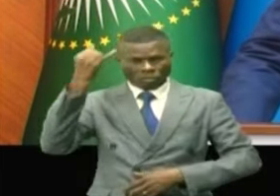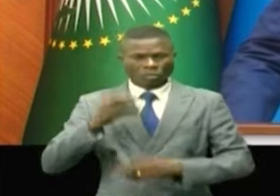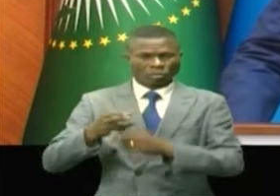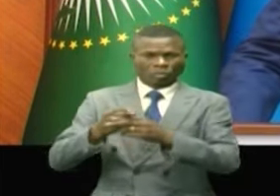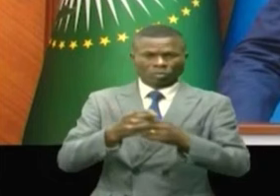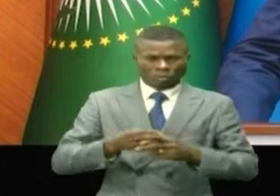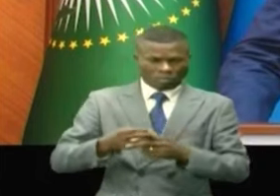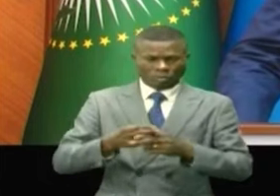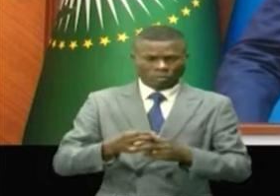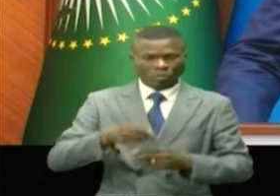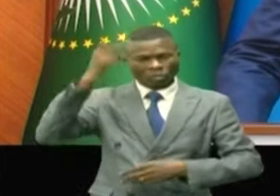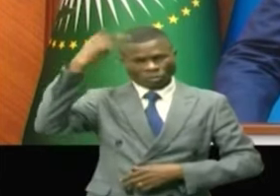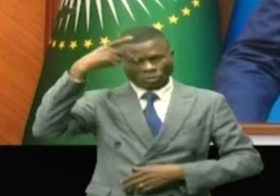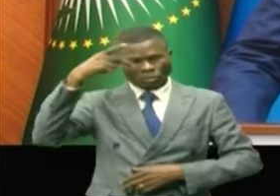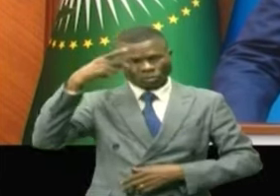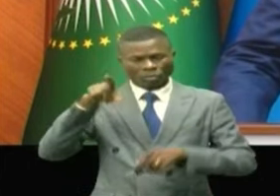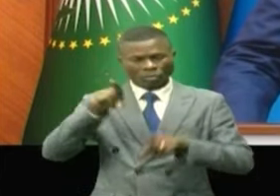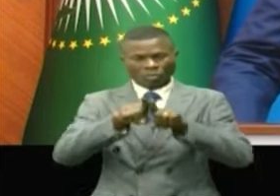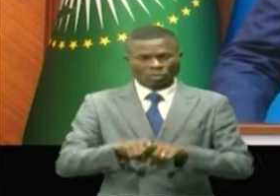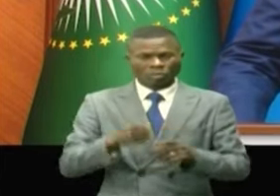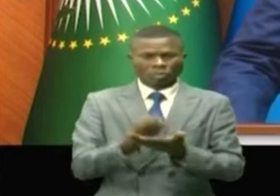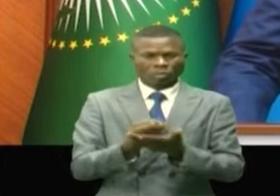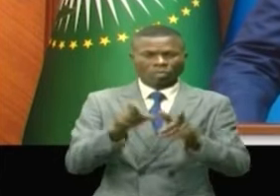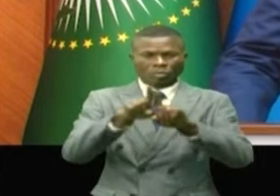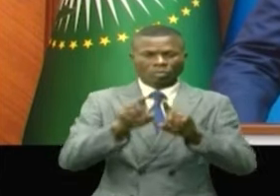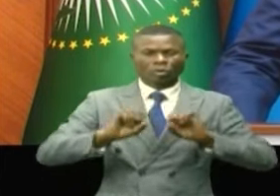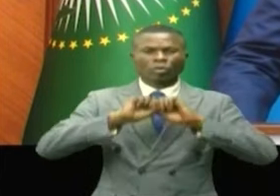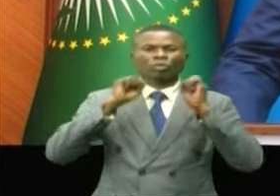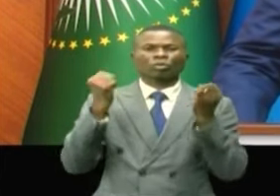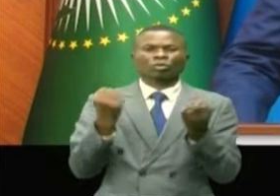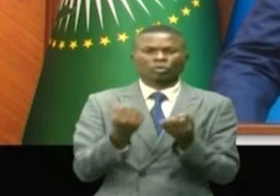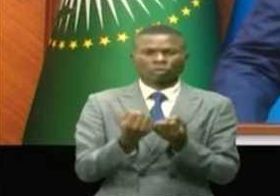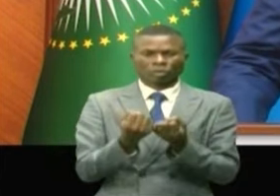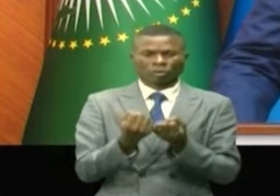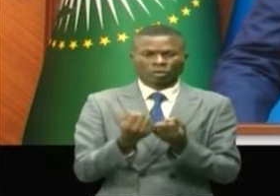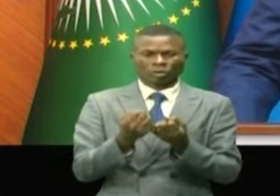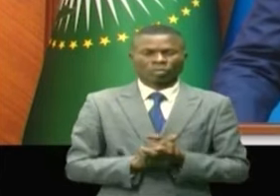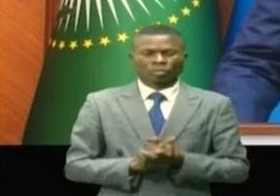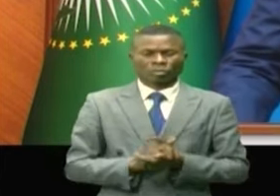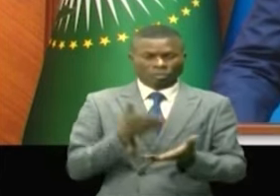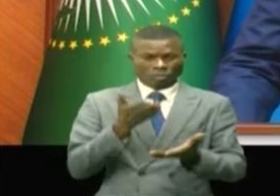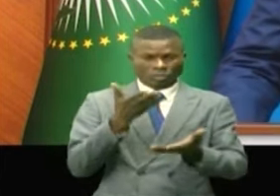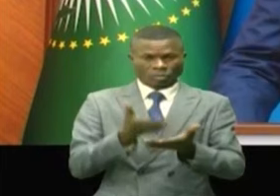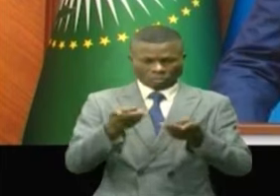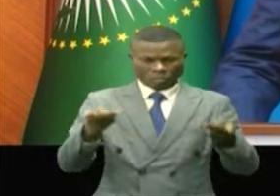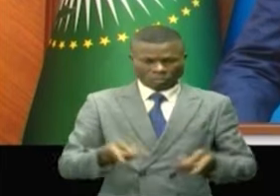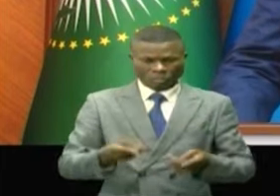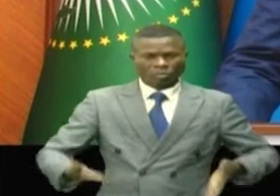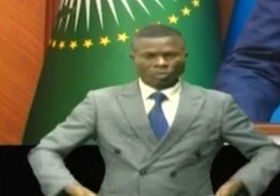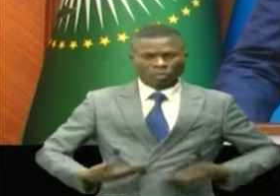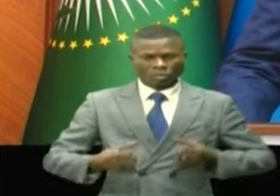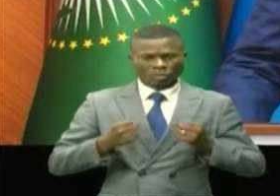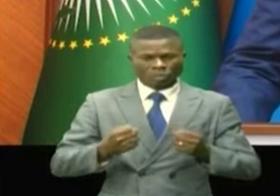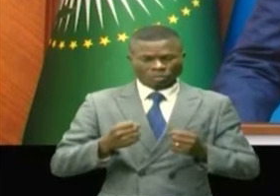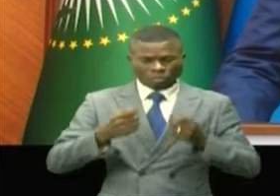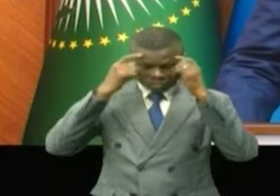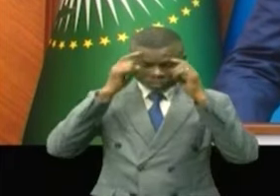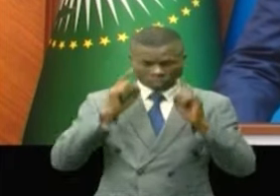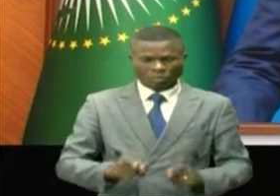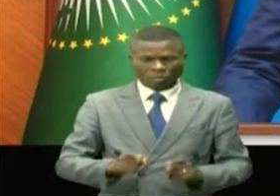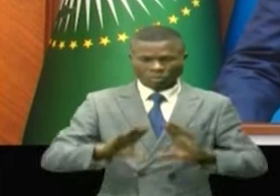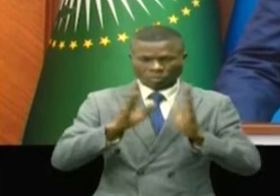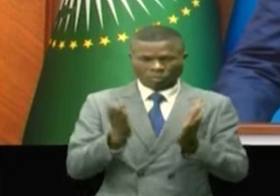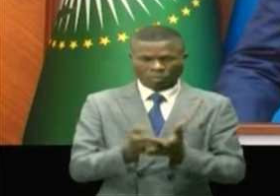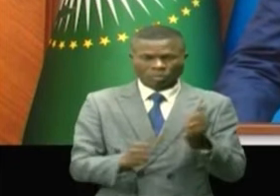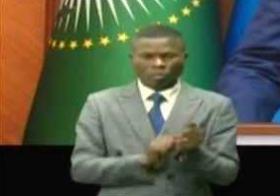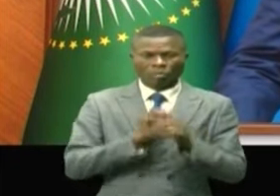sécuritaire politique économique et social c'est ici le lieu de saluer l'engagement et le dévouement de tous les